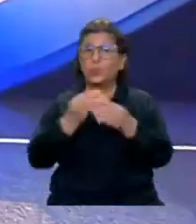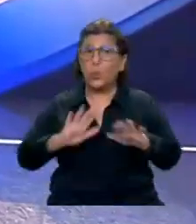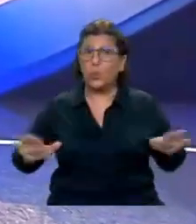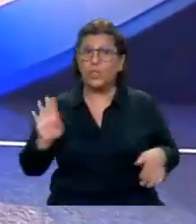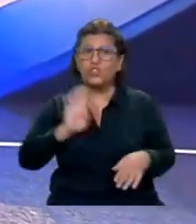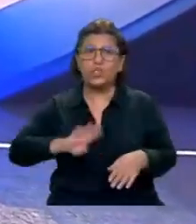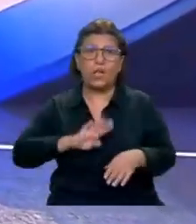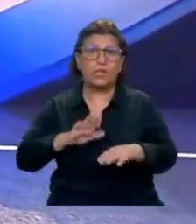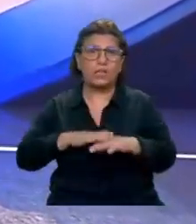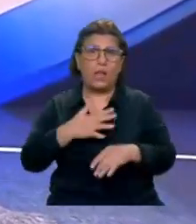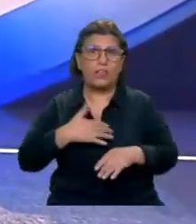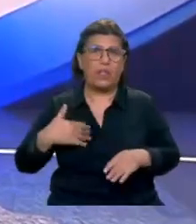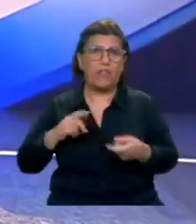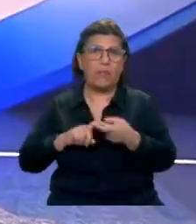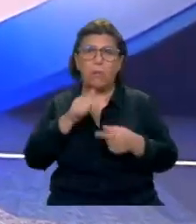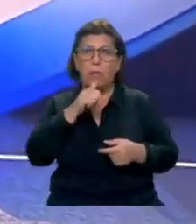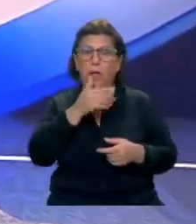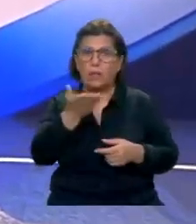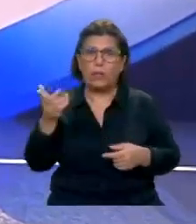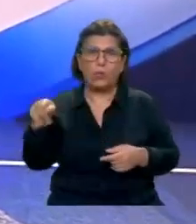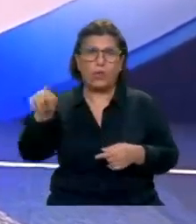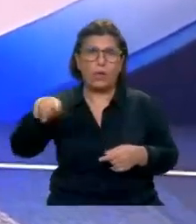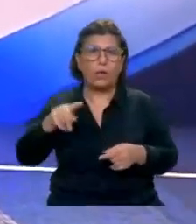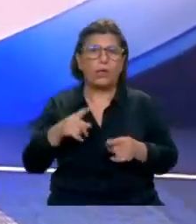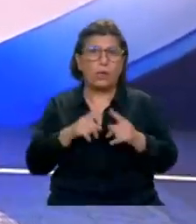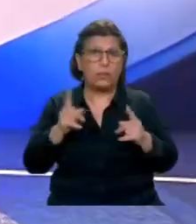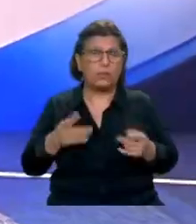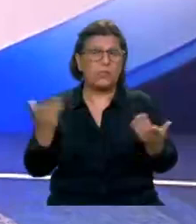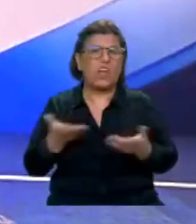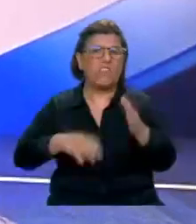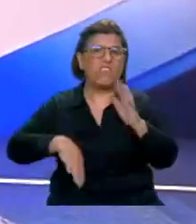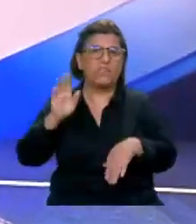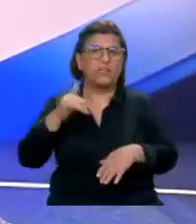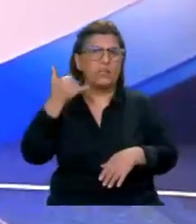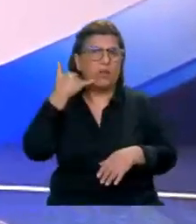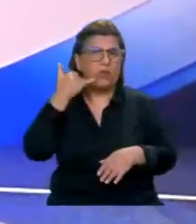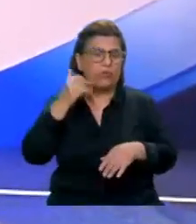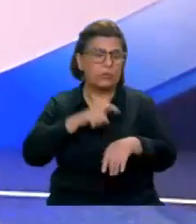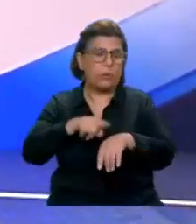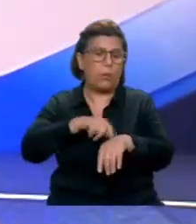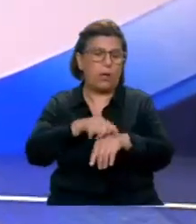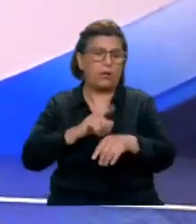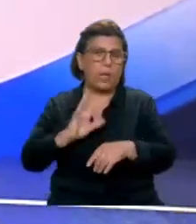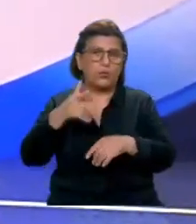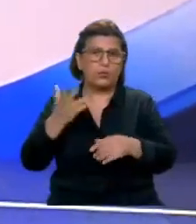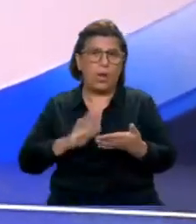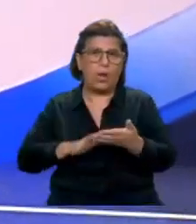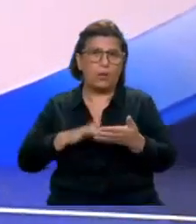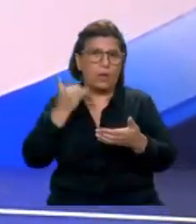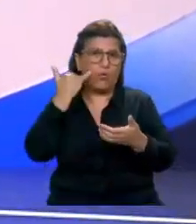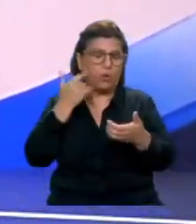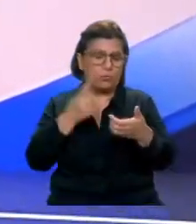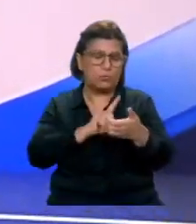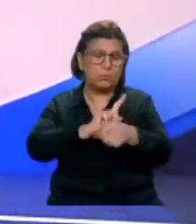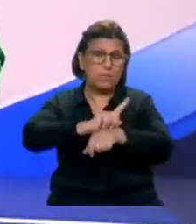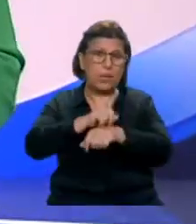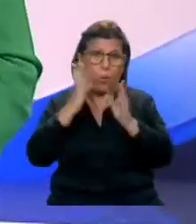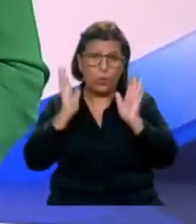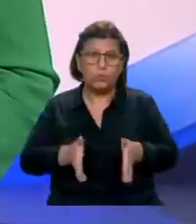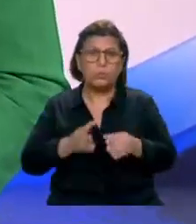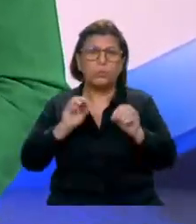Çocuklarından şikayet eden anne ve babalar onlar kadar, hatta daha fazla telefonda vakit geçiriyor artık. Ellerinden telefonu bir saniye